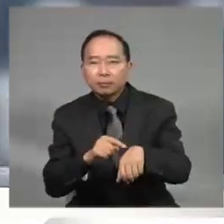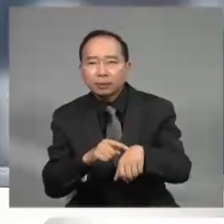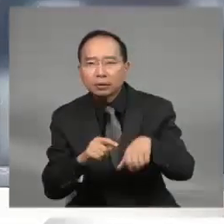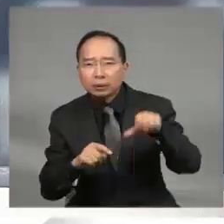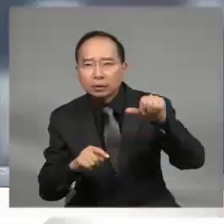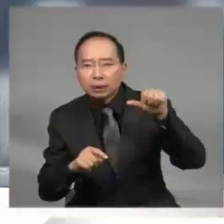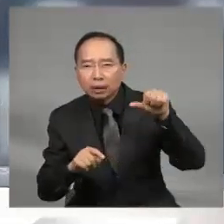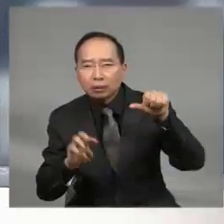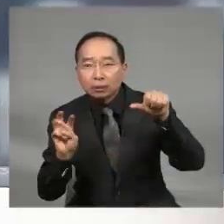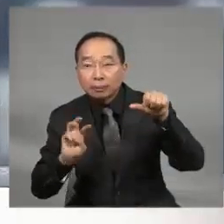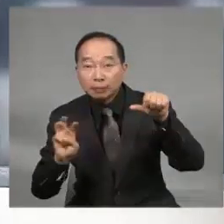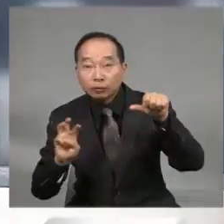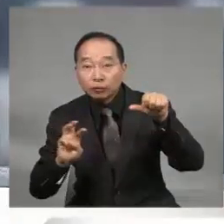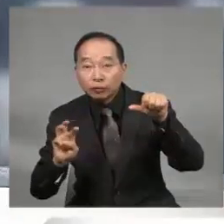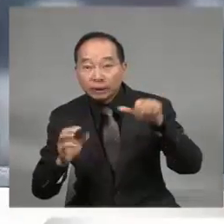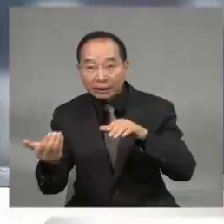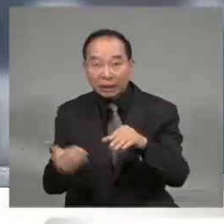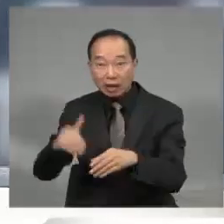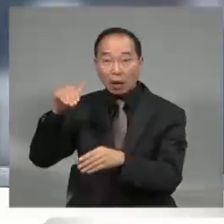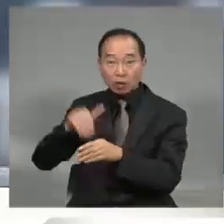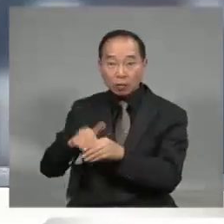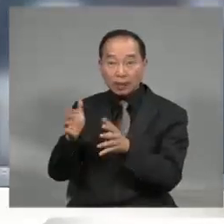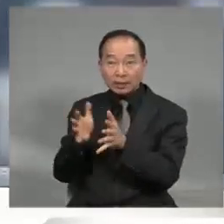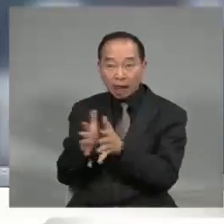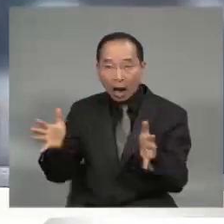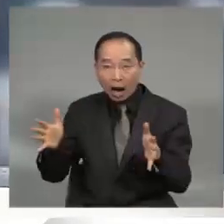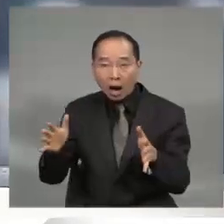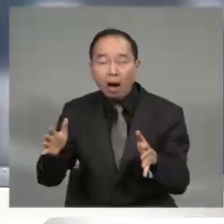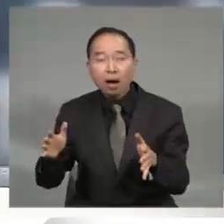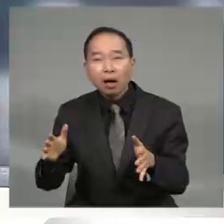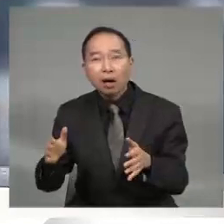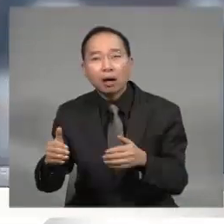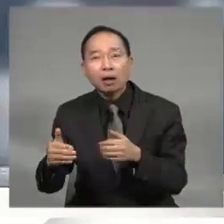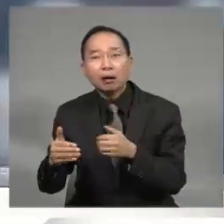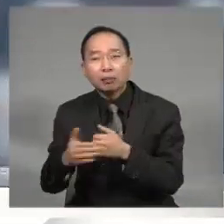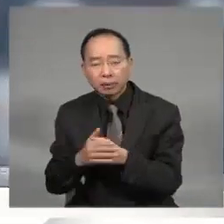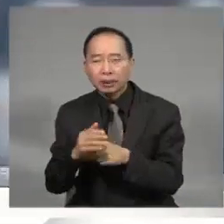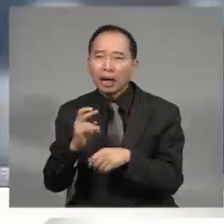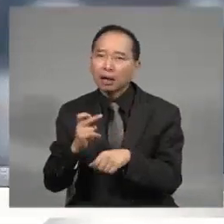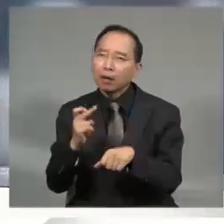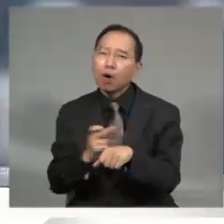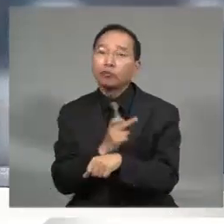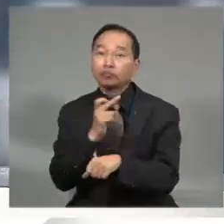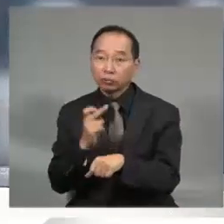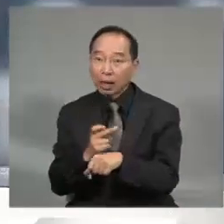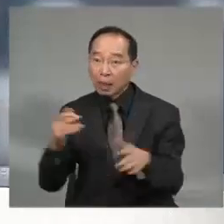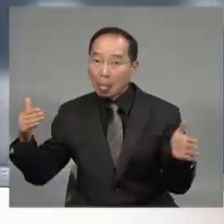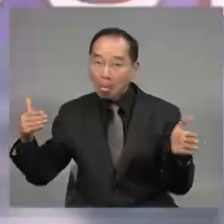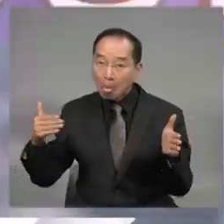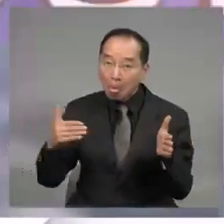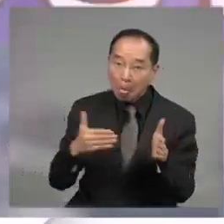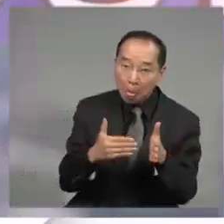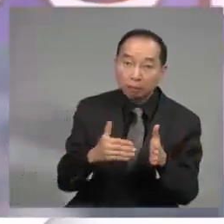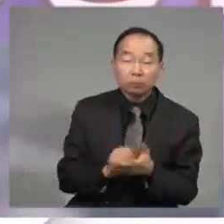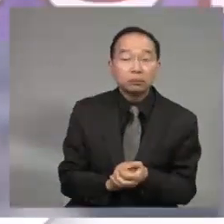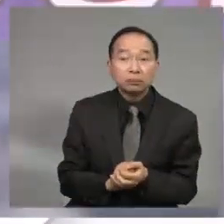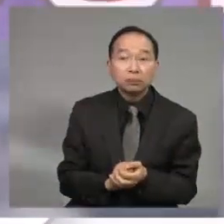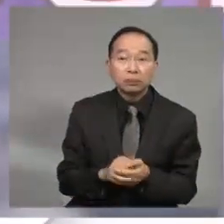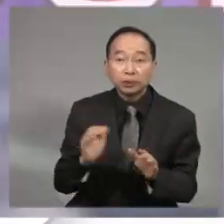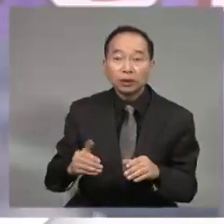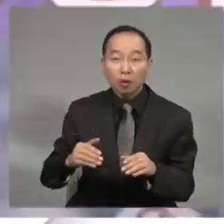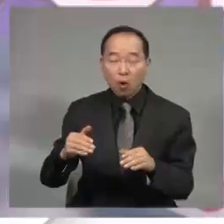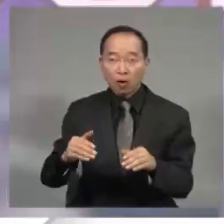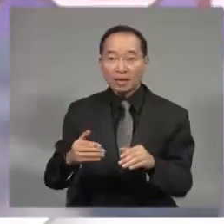지나고 있는데요. 사전투표 시작한 지 거의 한 12시간 정도가 흘렀어요. 맞습니다. 제20대 대통령 선거 사전투표